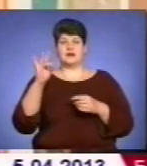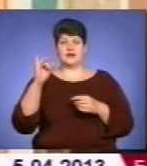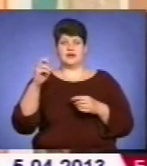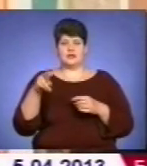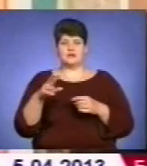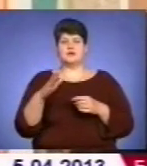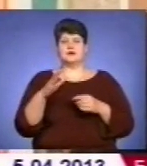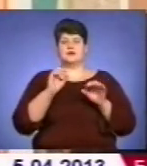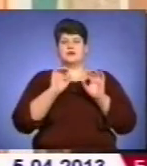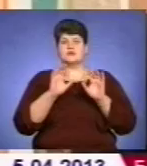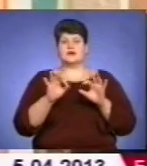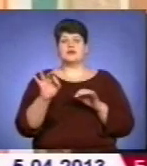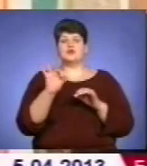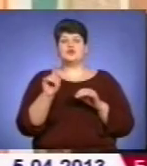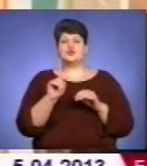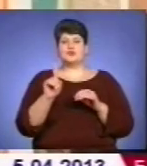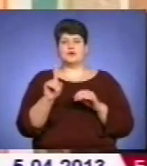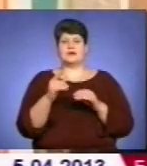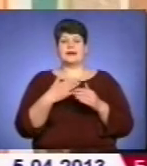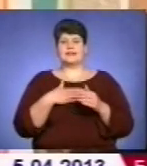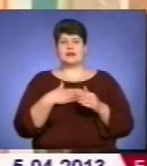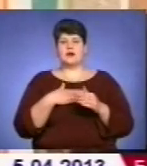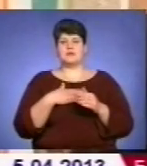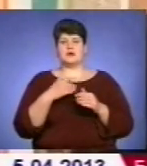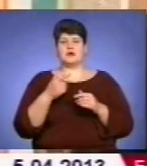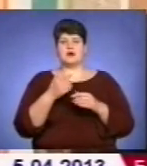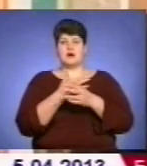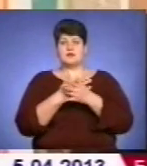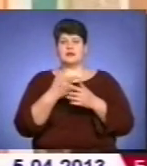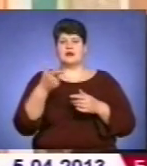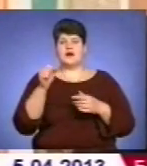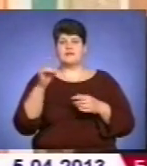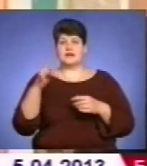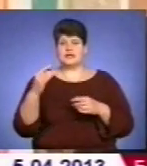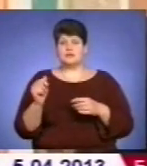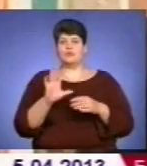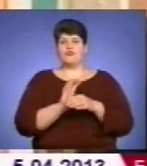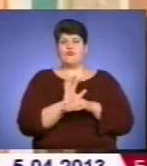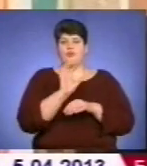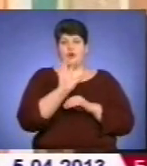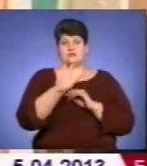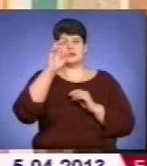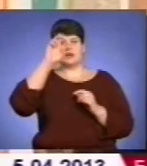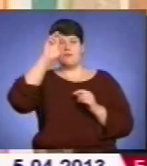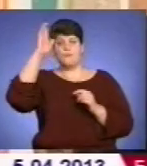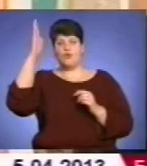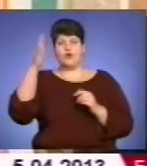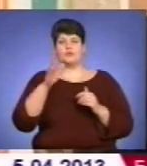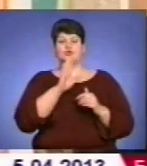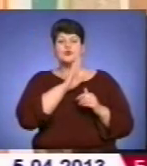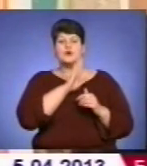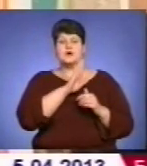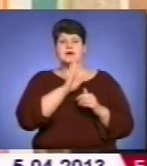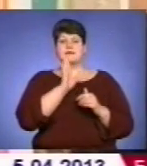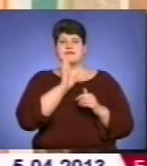яка розповідає нам про те, як архангел Гавриїл був посланий Господом до Пречистої Діви